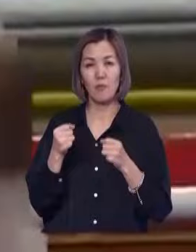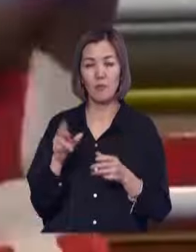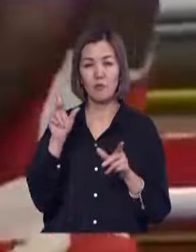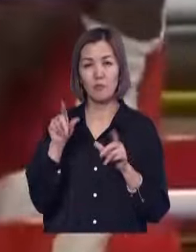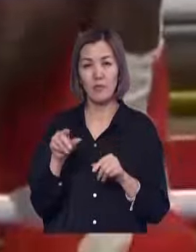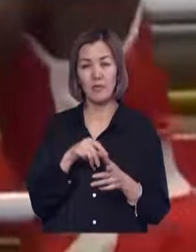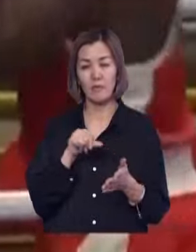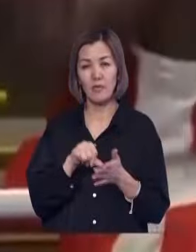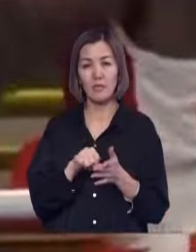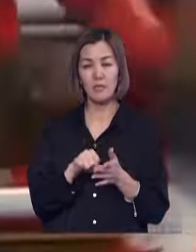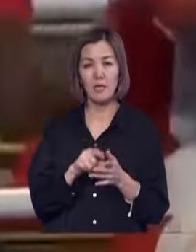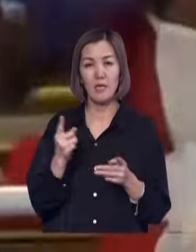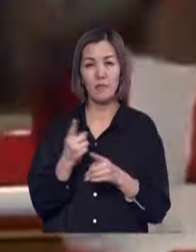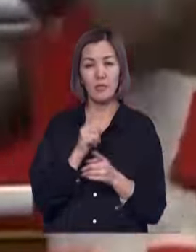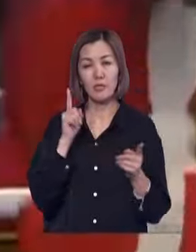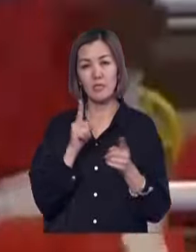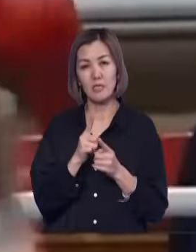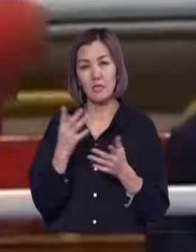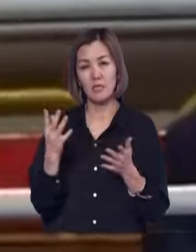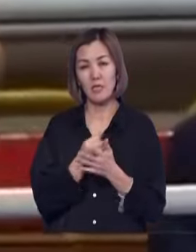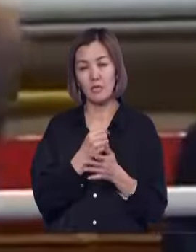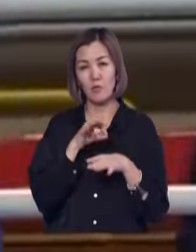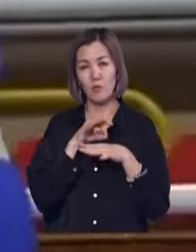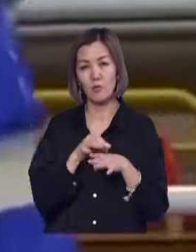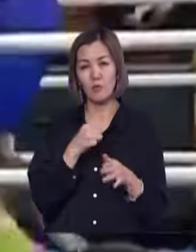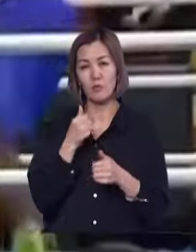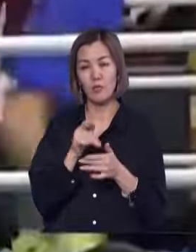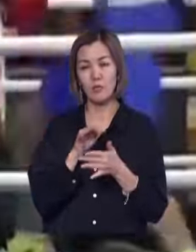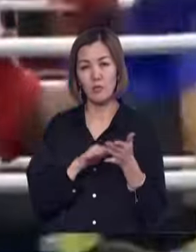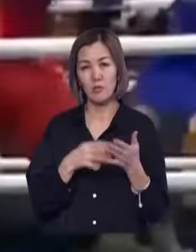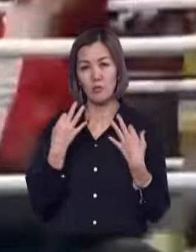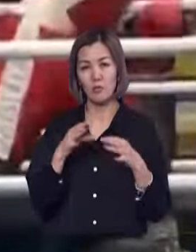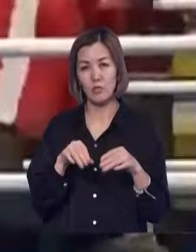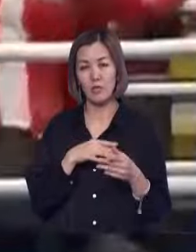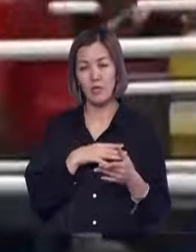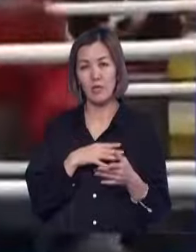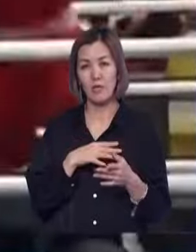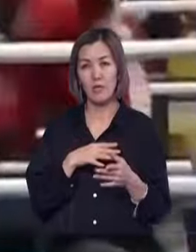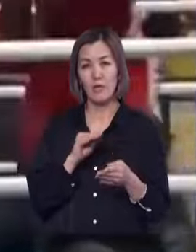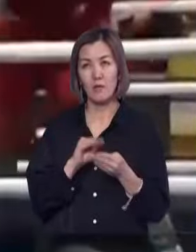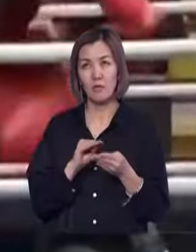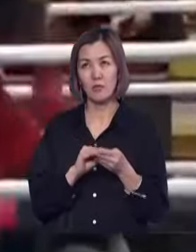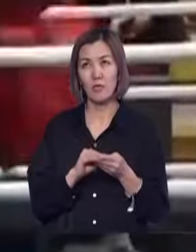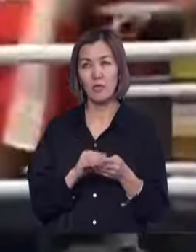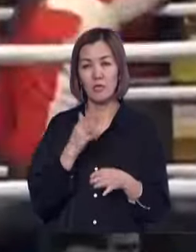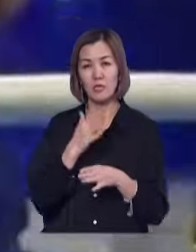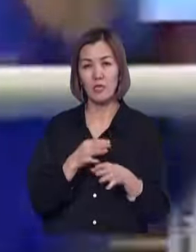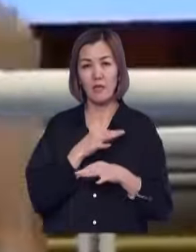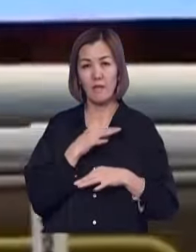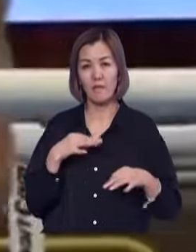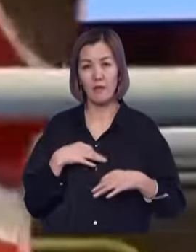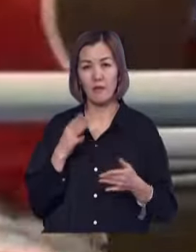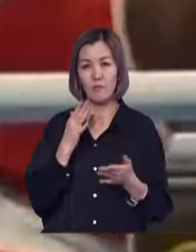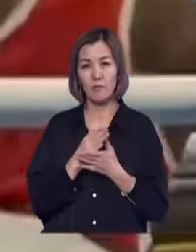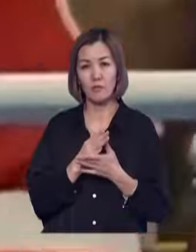еді. Барлығы да бірінші кездесулерін сәтті өткізіп, жарысты жалғастыруға мүмкіндік алды. Егер осы қарқында жоғалтпай, жартылай финалға дейін